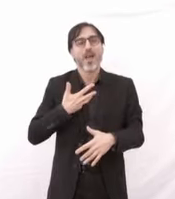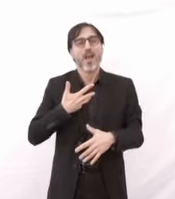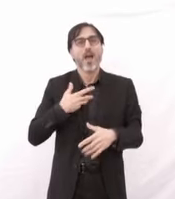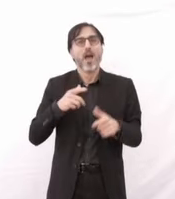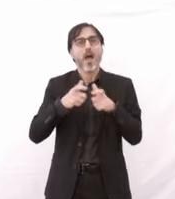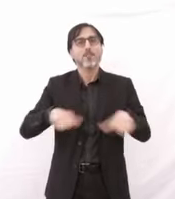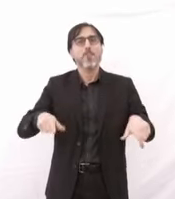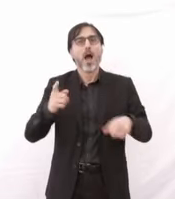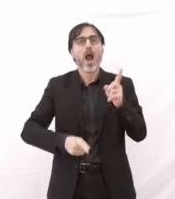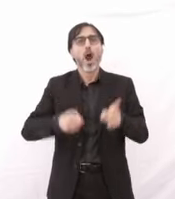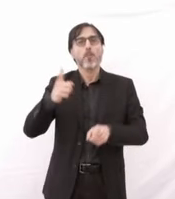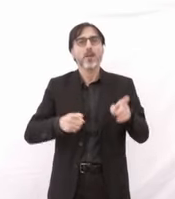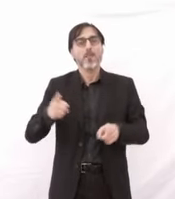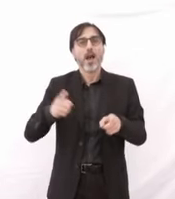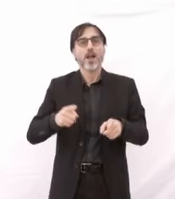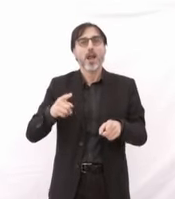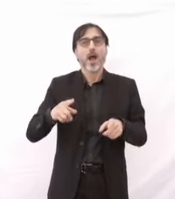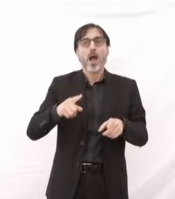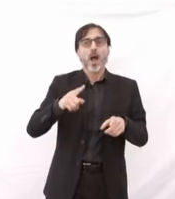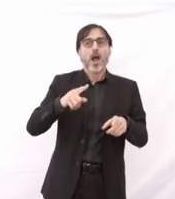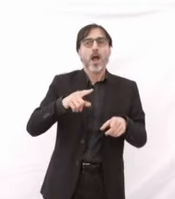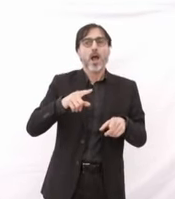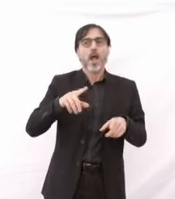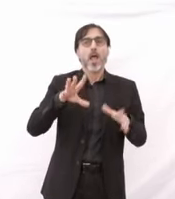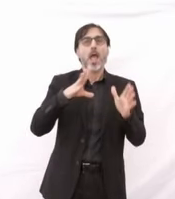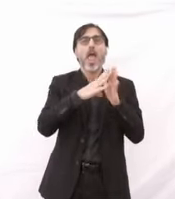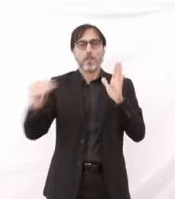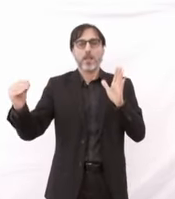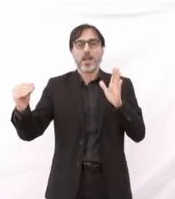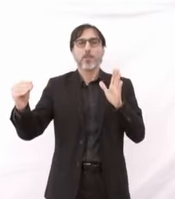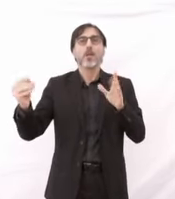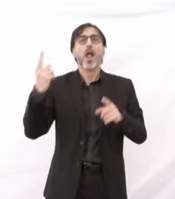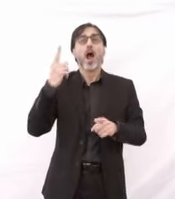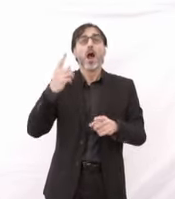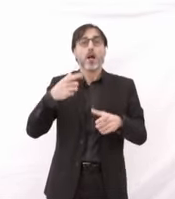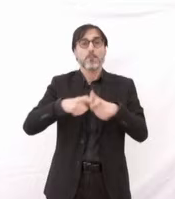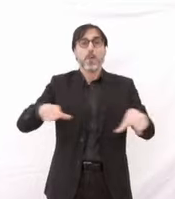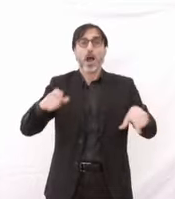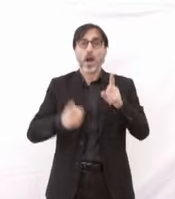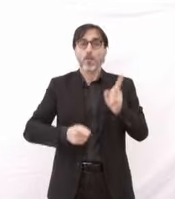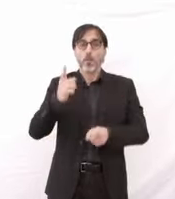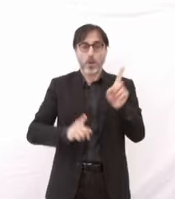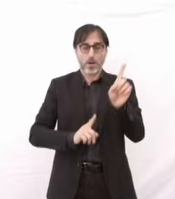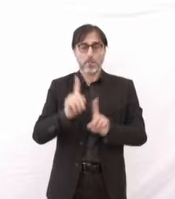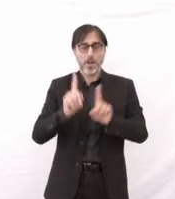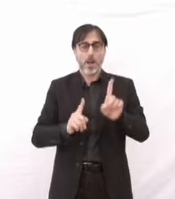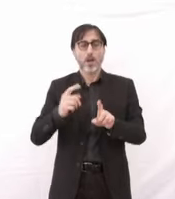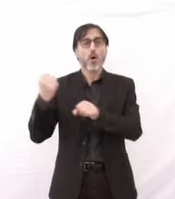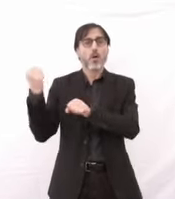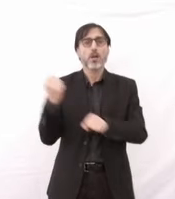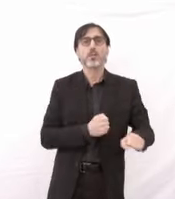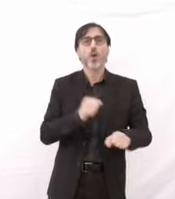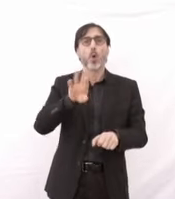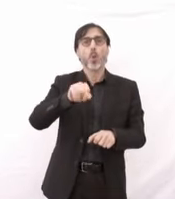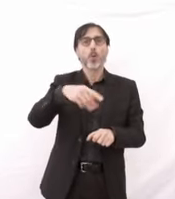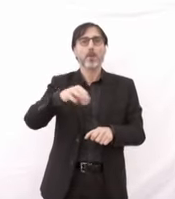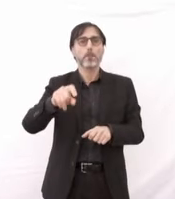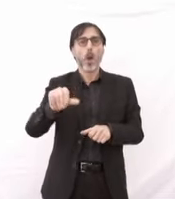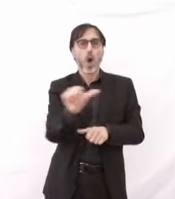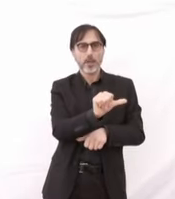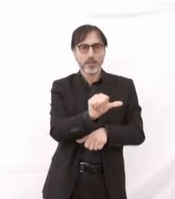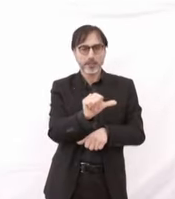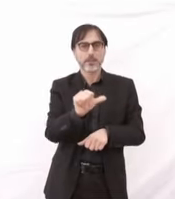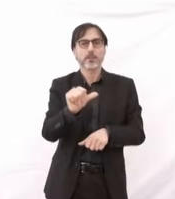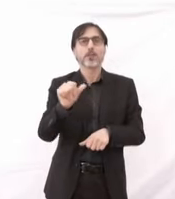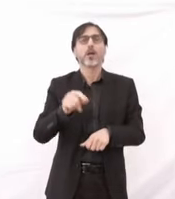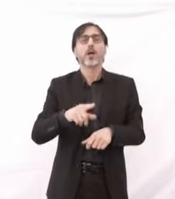la Banca Popolare dell'Emilia Romagna, così come c'è la Fondazione Banca Popolare di Milano, la Fondazione Unipolis, la Fondazione